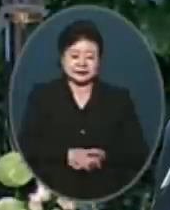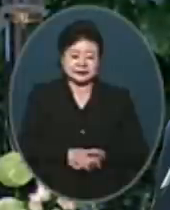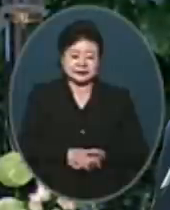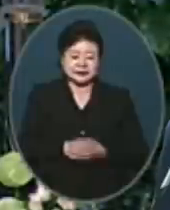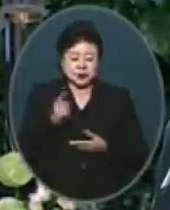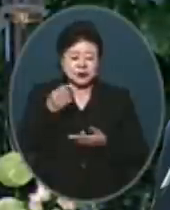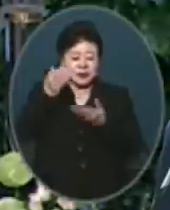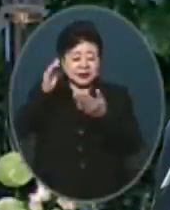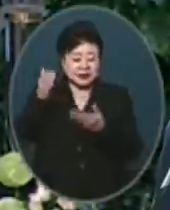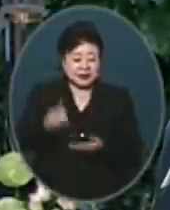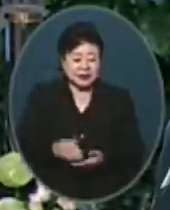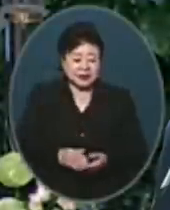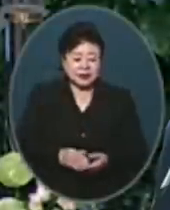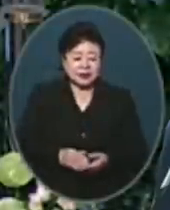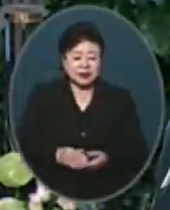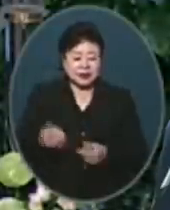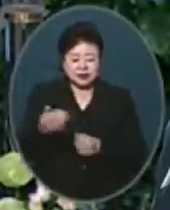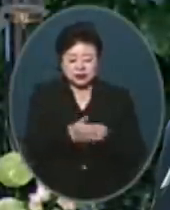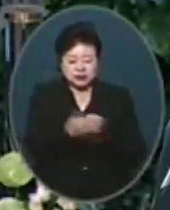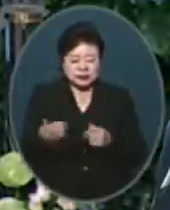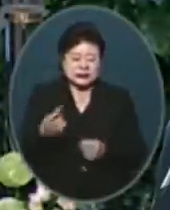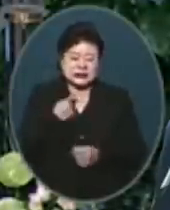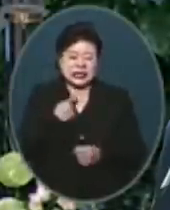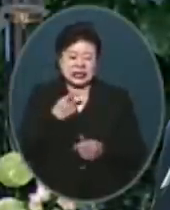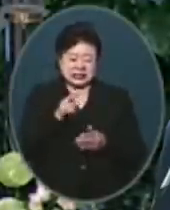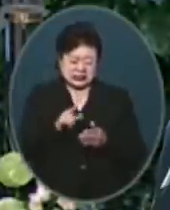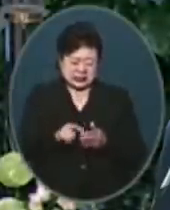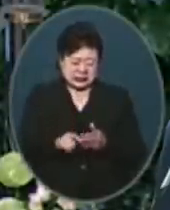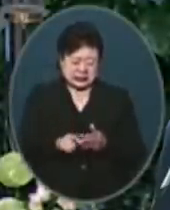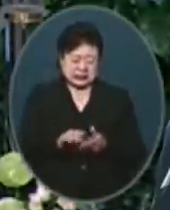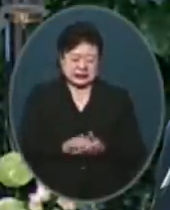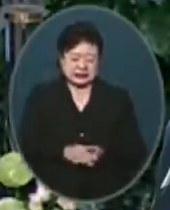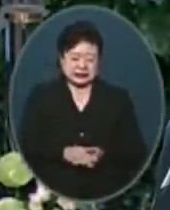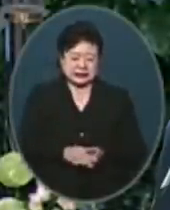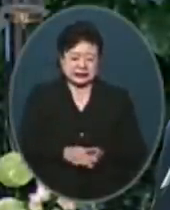높임을 받는데 우리가 사방으로 우겨쌈을 당하여도